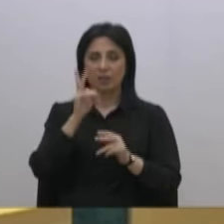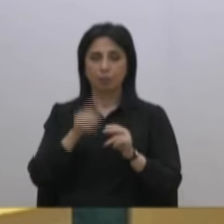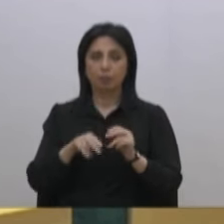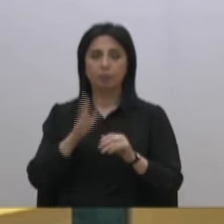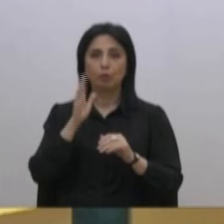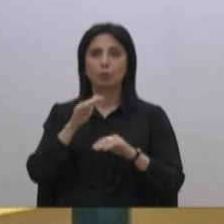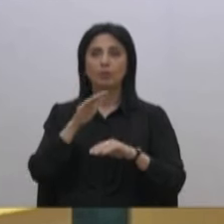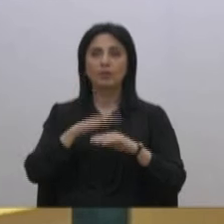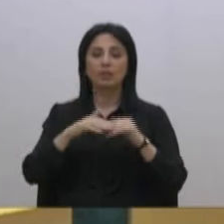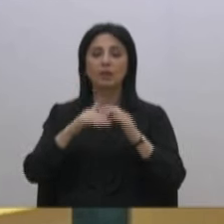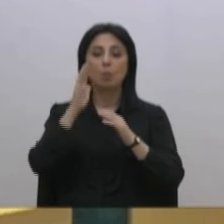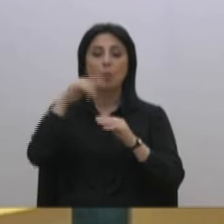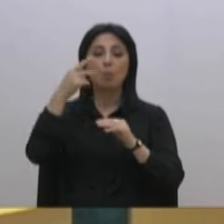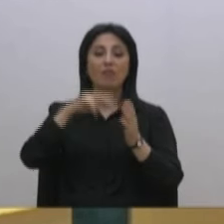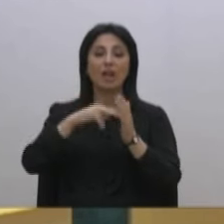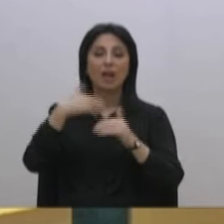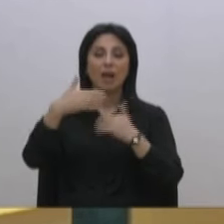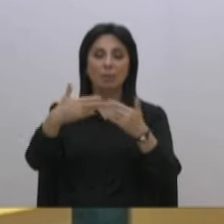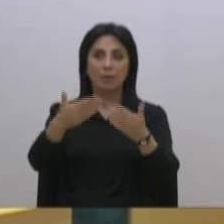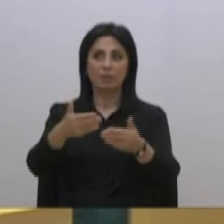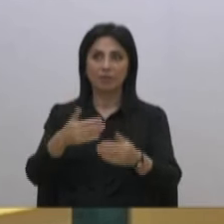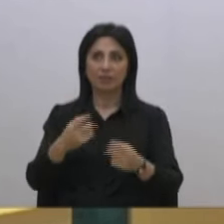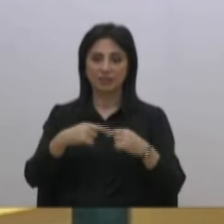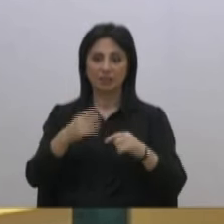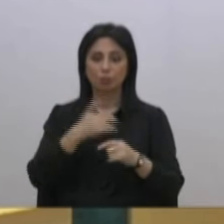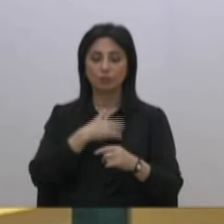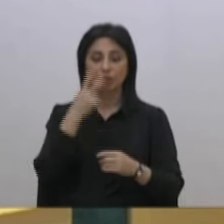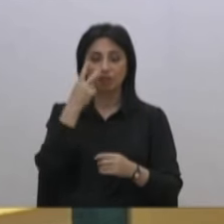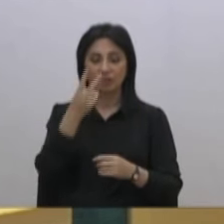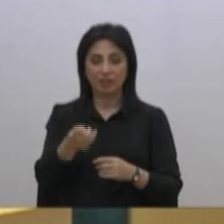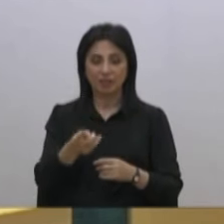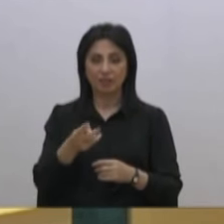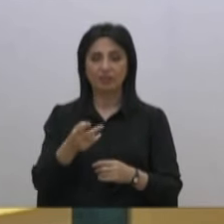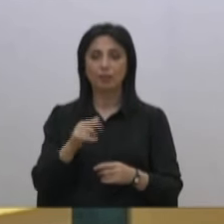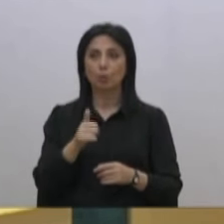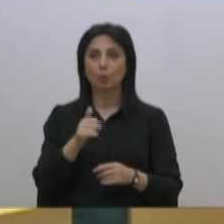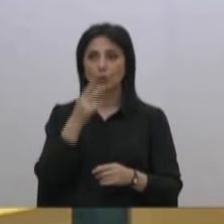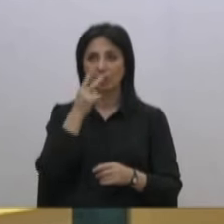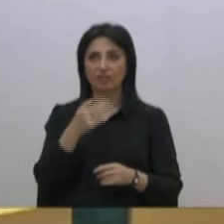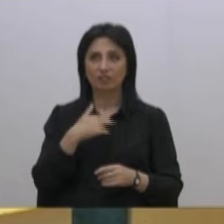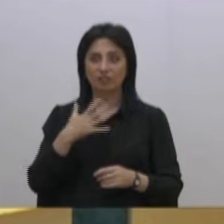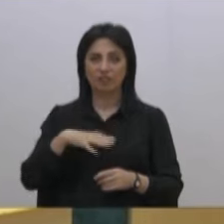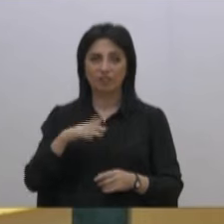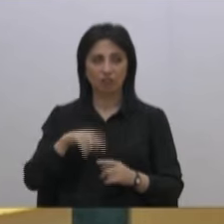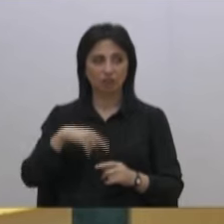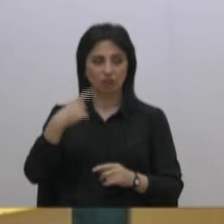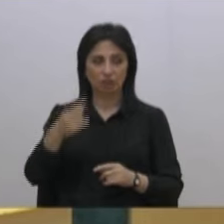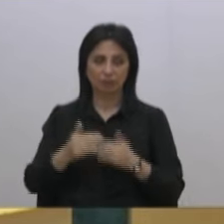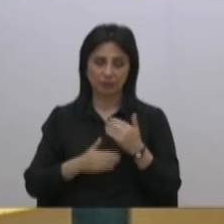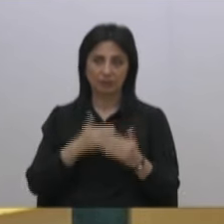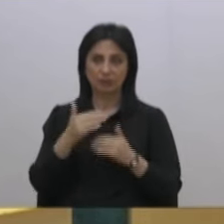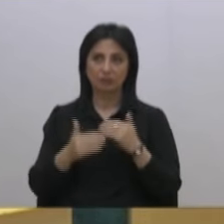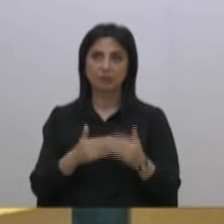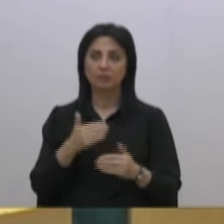სწორედ სამამავლო გეგმებზე. ჩვენ საზოგადოებას უნდა დავნახოთ ჩვენი ხედვა ის თუ როგორ ხედავთ ჩვენი ქვეყნის შემდგომ წინსვლასა